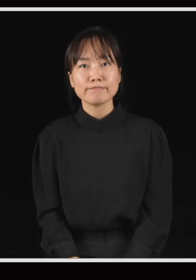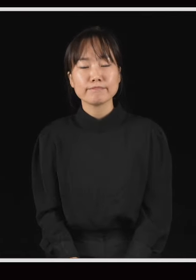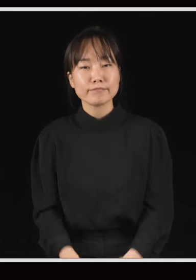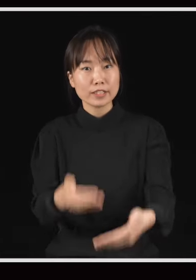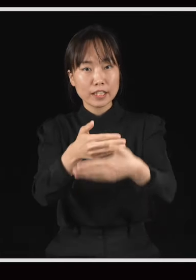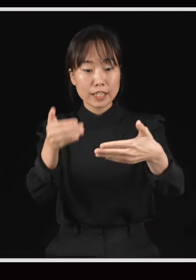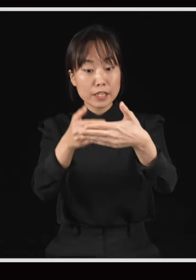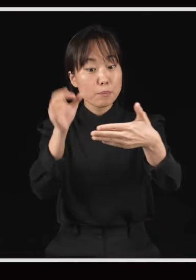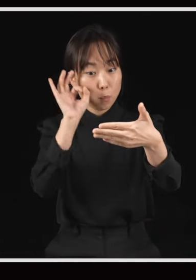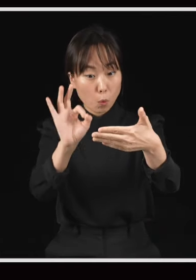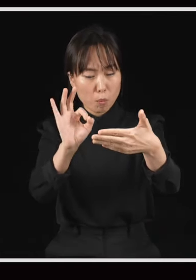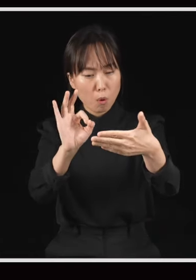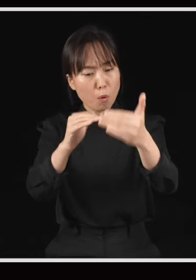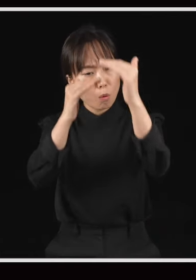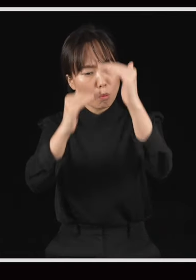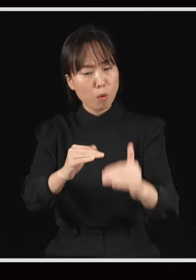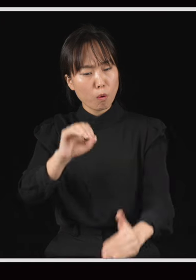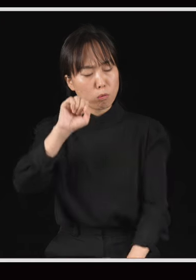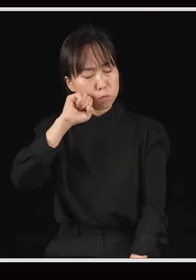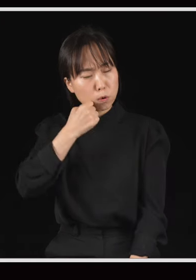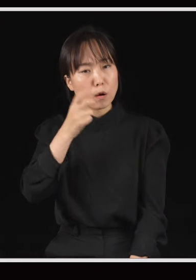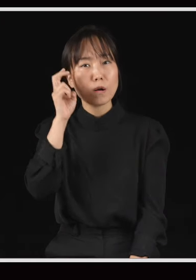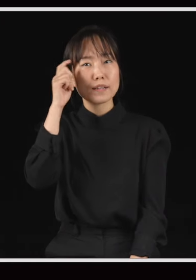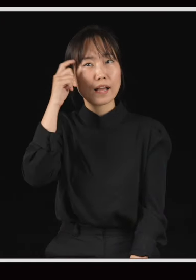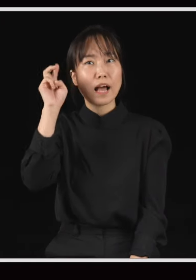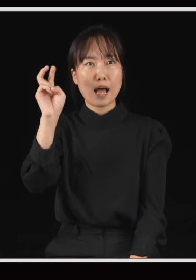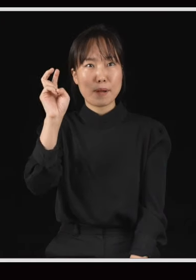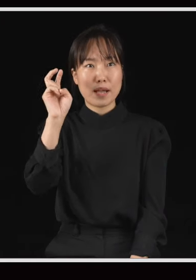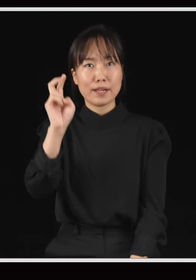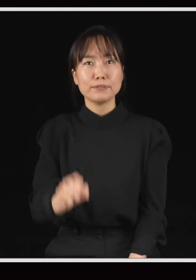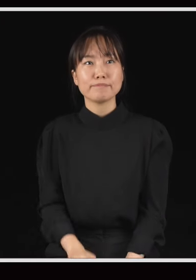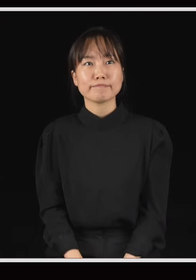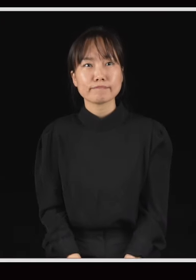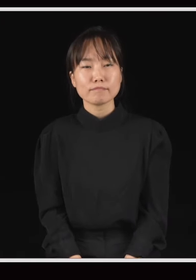이 그림은 좀 당장 보시면 좀 어렵다는 생각이 드실 수 있습니다.